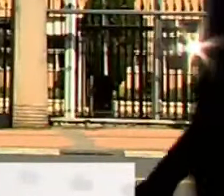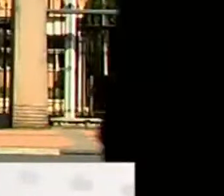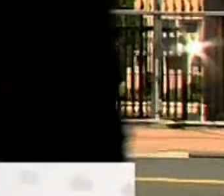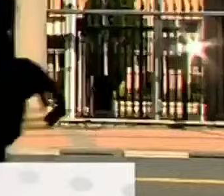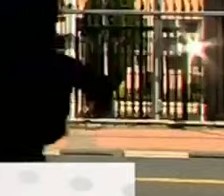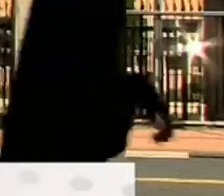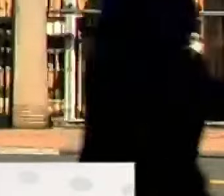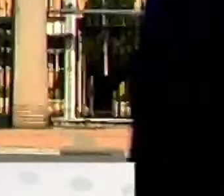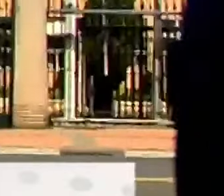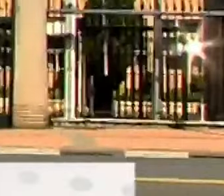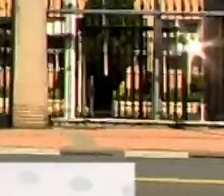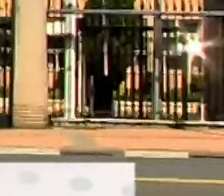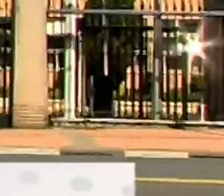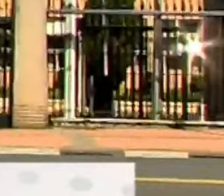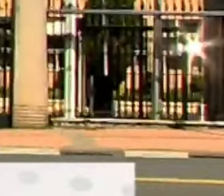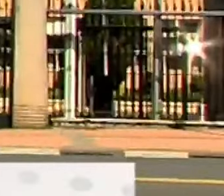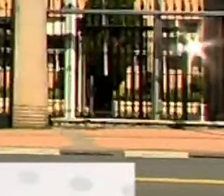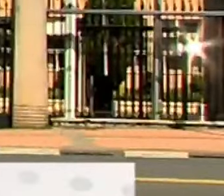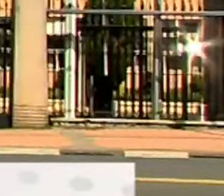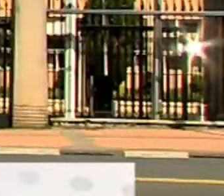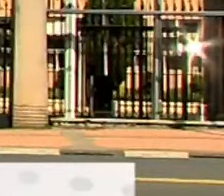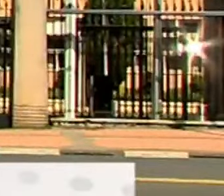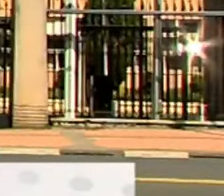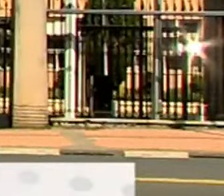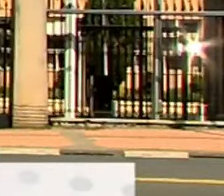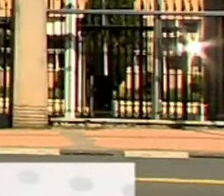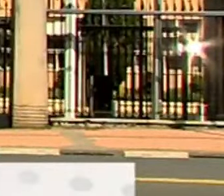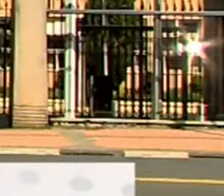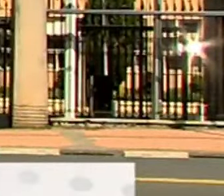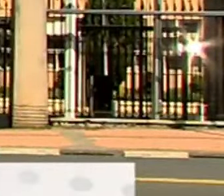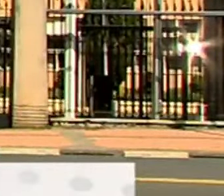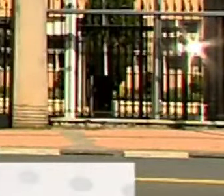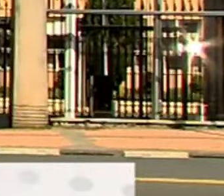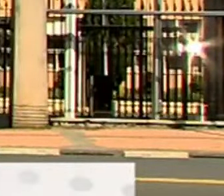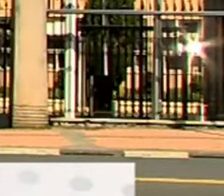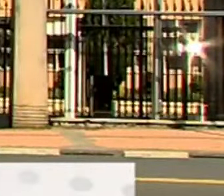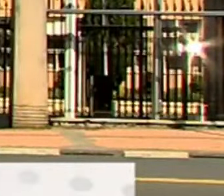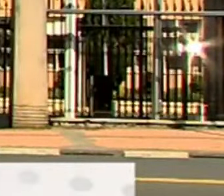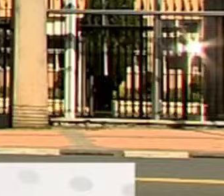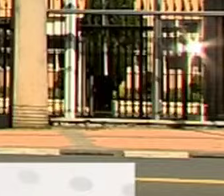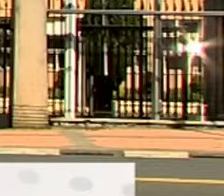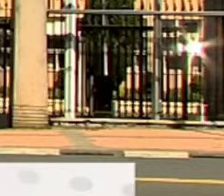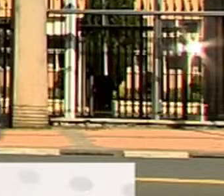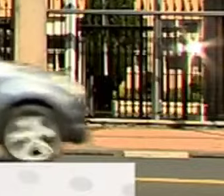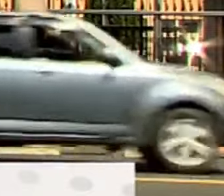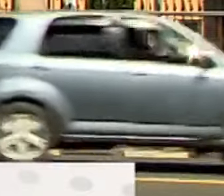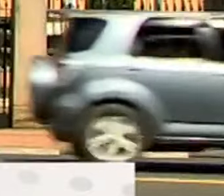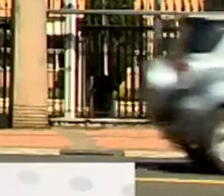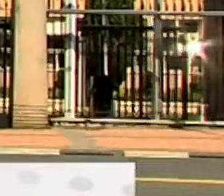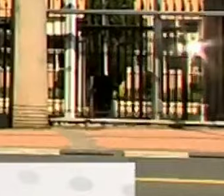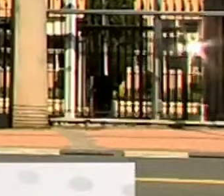Wabunge waibua maswali kuhusu matumizi ya ukarabati wa Gachagua uliogharimu shilingi milioni 400.